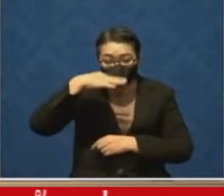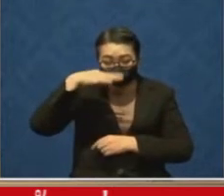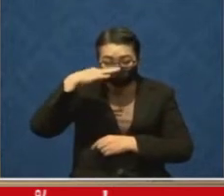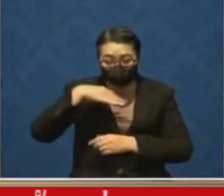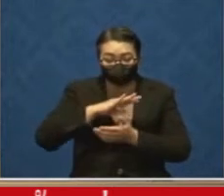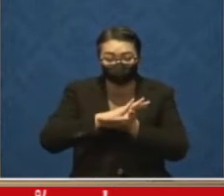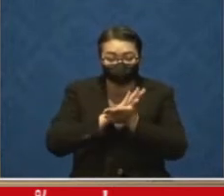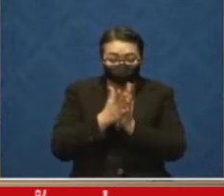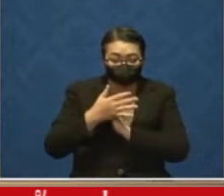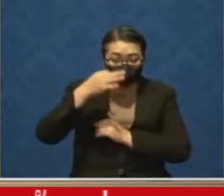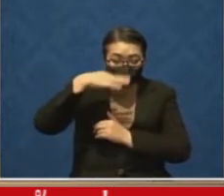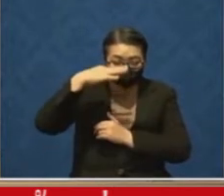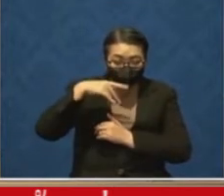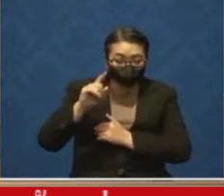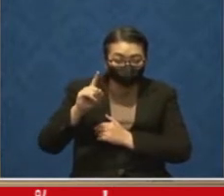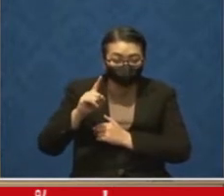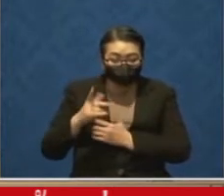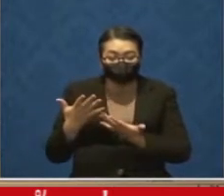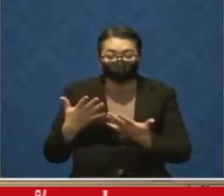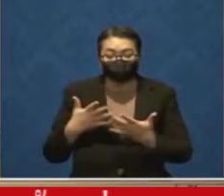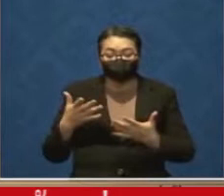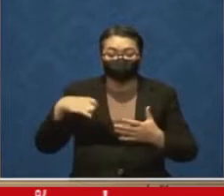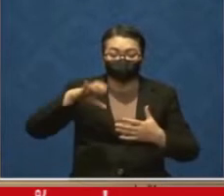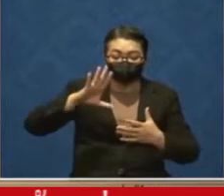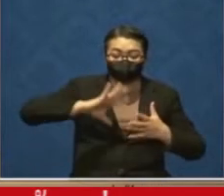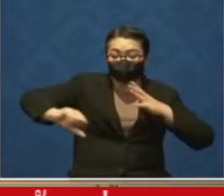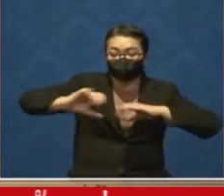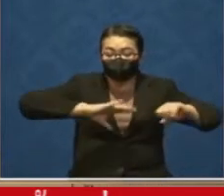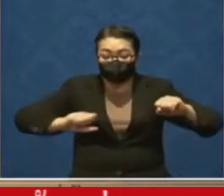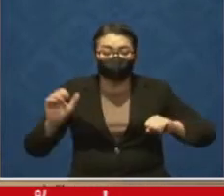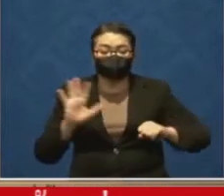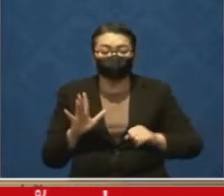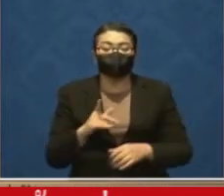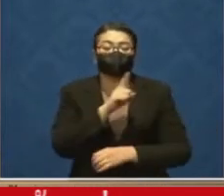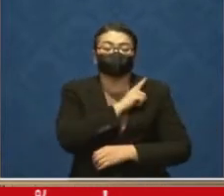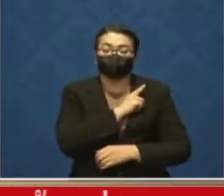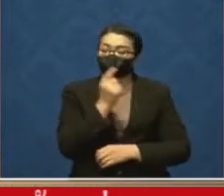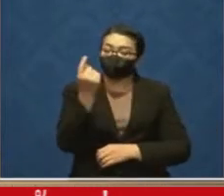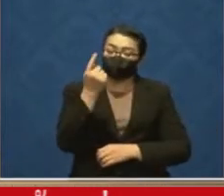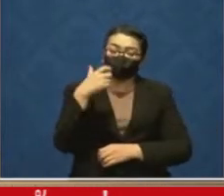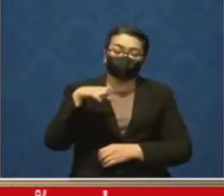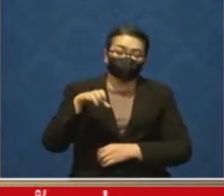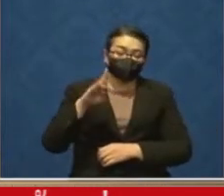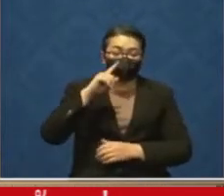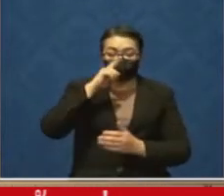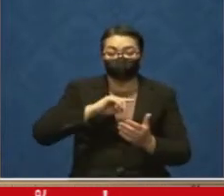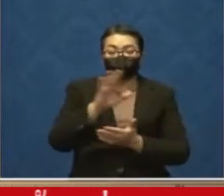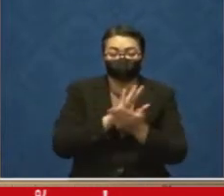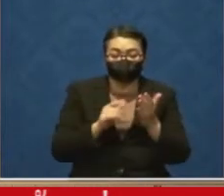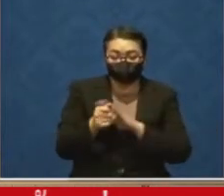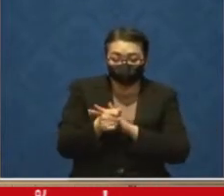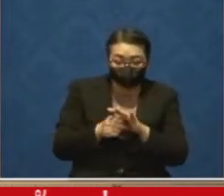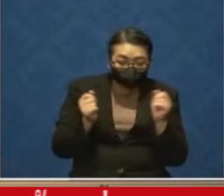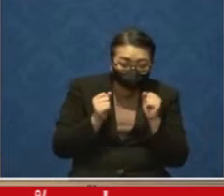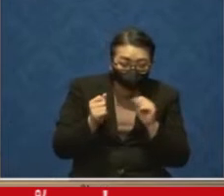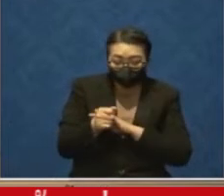ก็ดีครับ ป.ท.ท. เี่ เพื่อที่จะได้ไป ไม่ให้มโสัข้ามชาติมาหุบกิจการภายใของประเทศไยกล